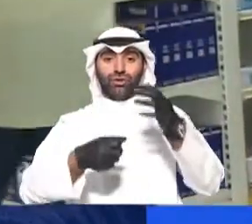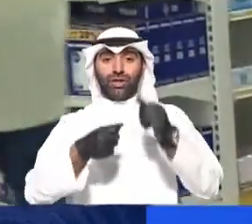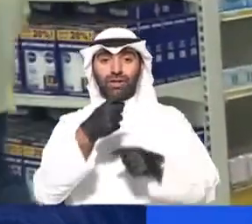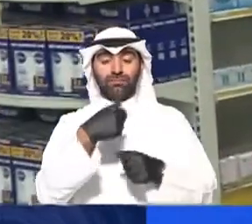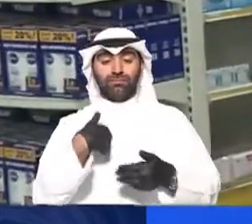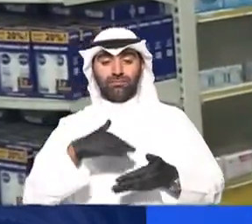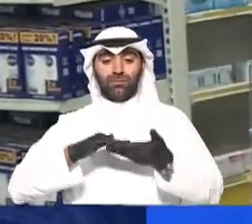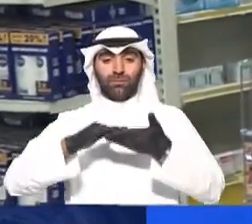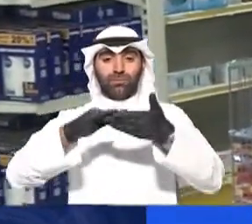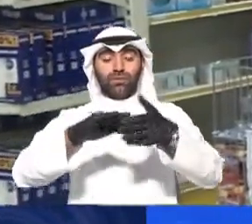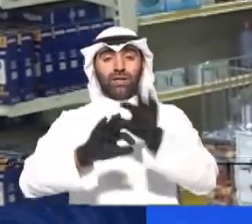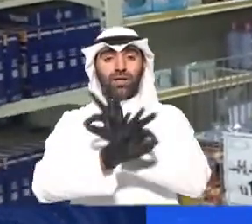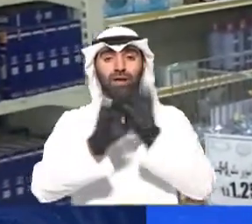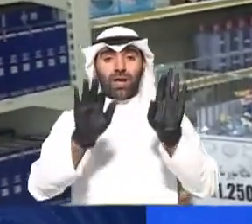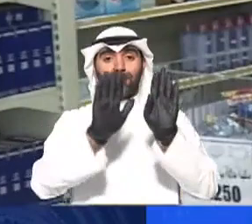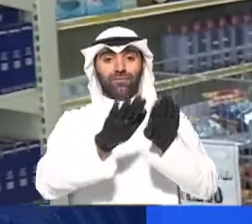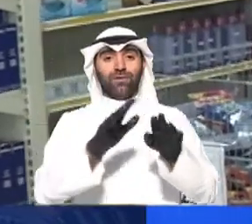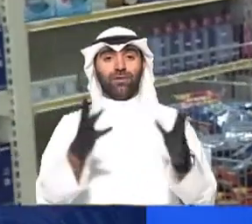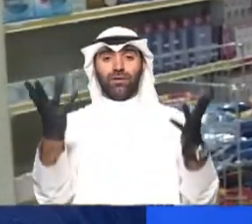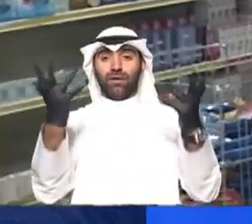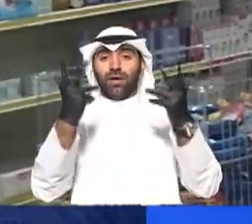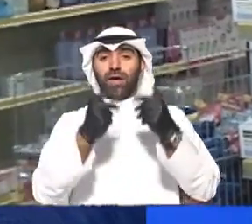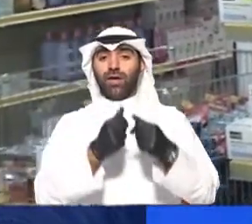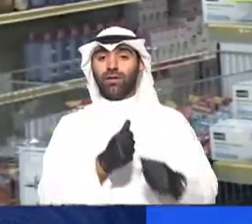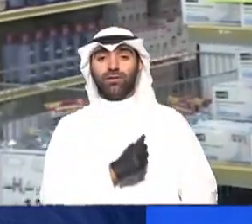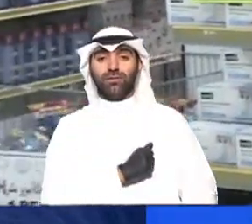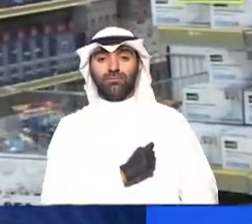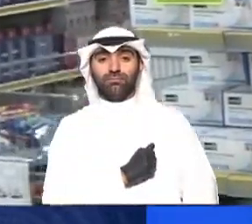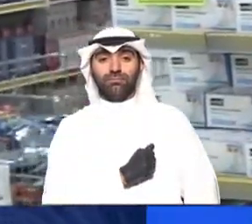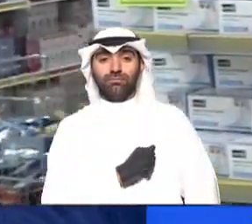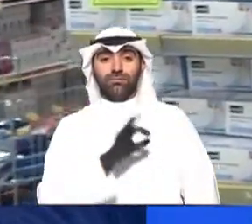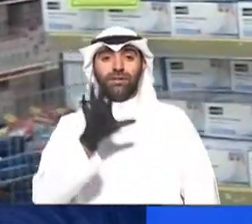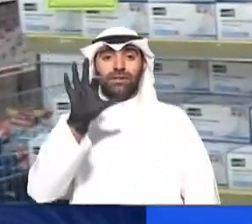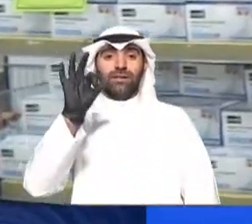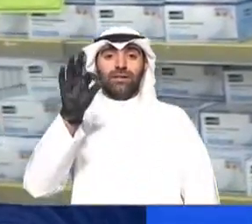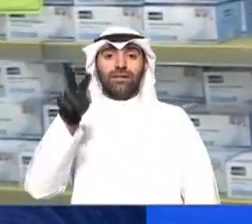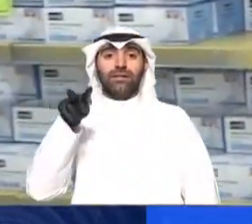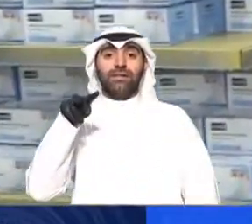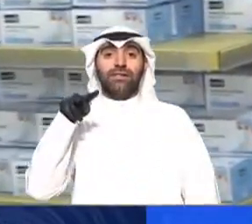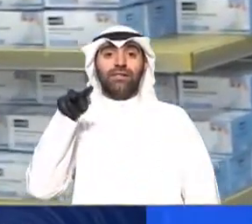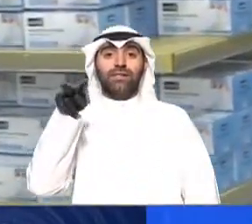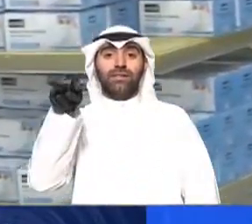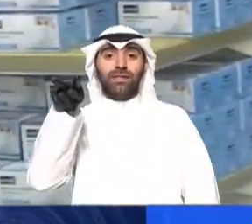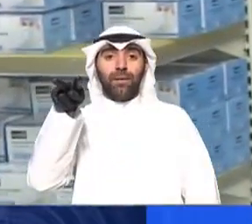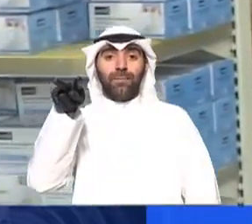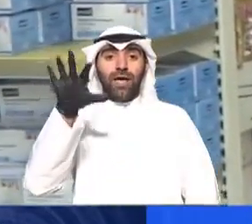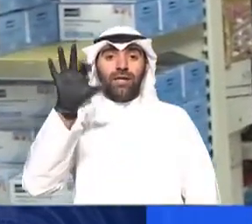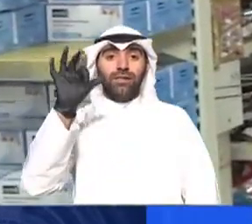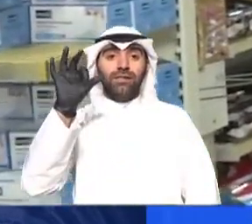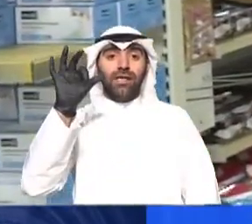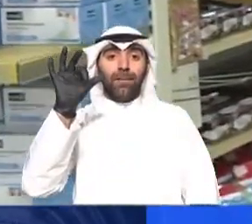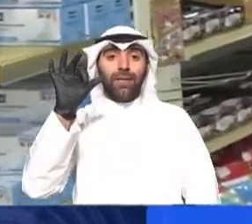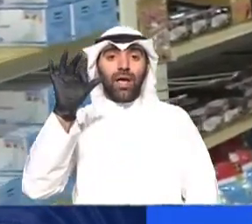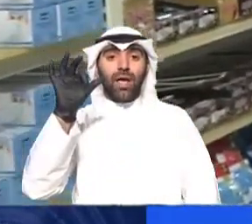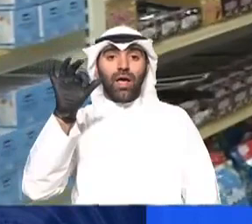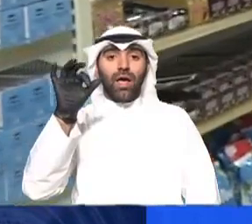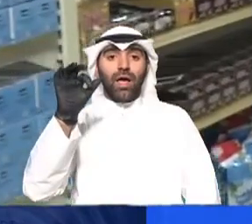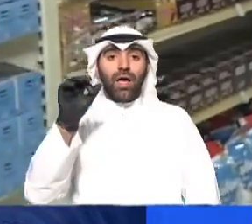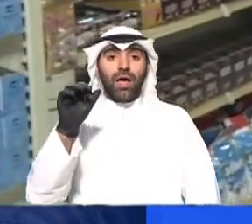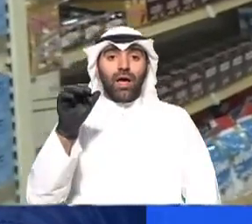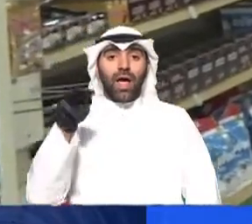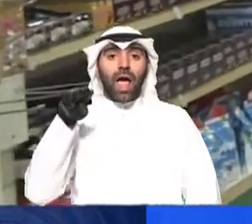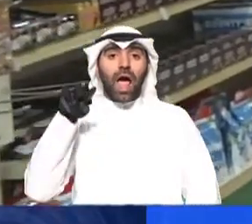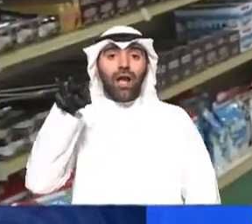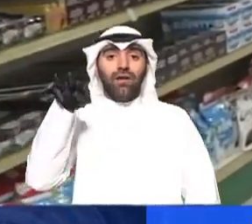الشيوخ، والبالغ عددهم تقريبا فوق 900,000 نسمة. الجمعية قاعدة توفي بتوفير جميع